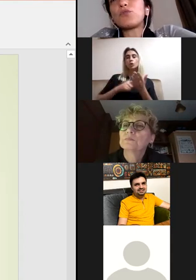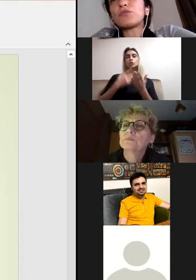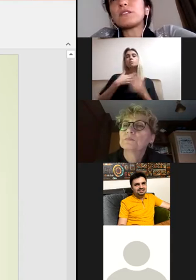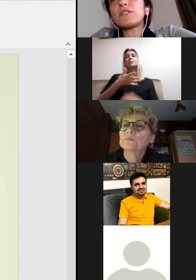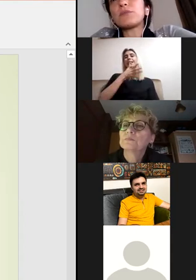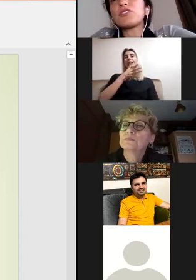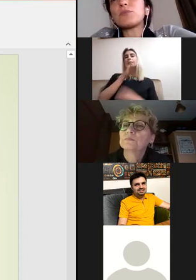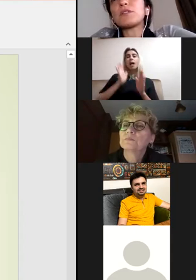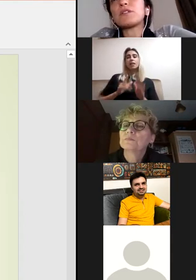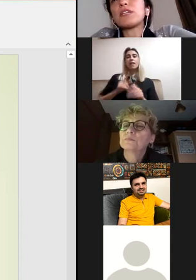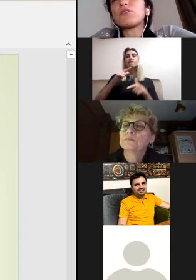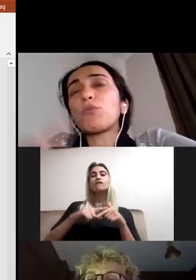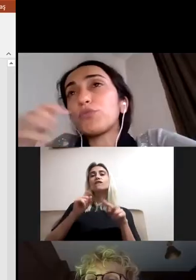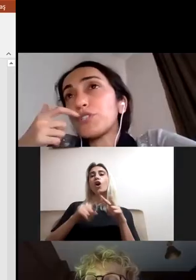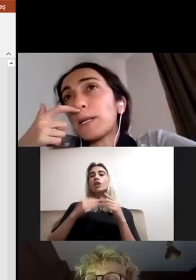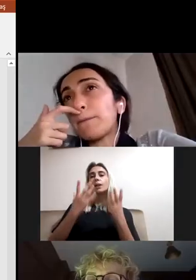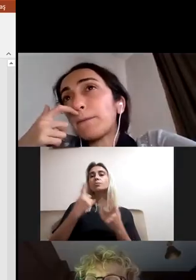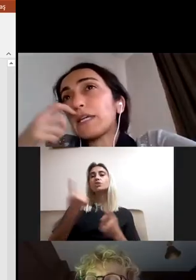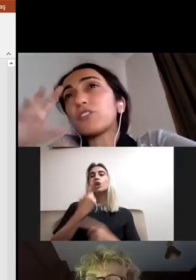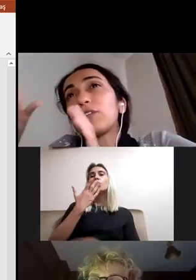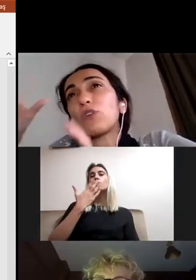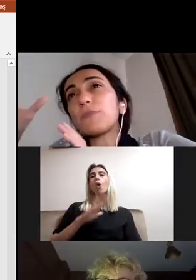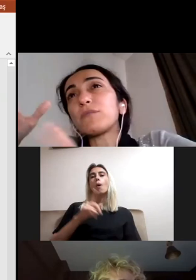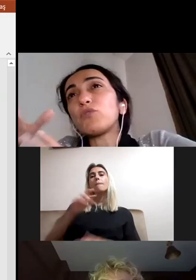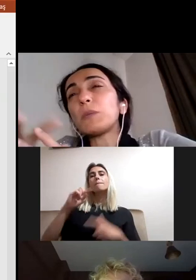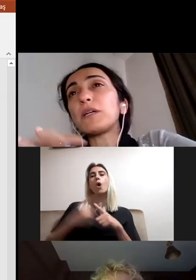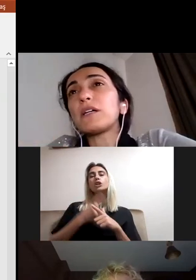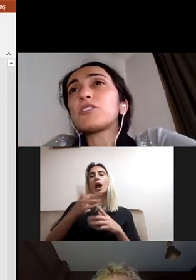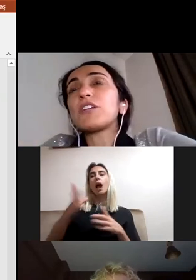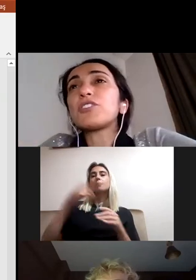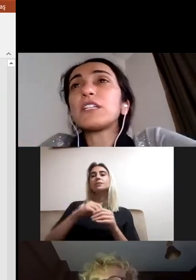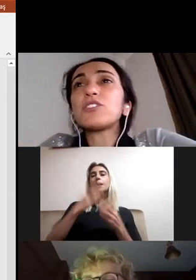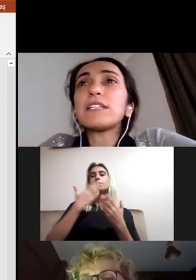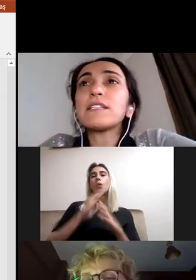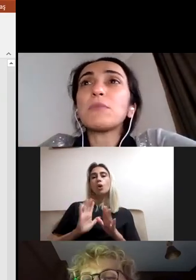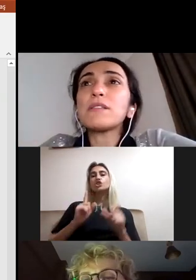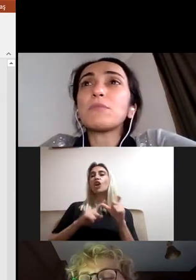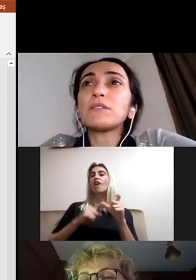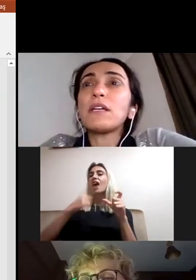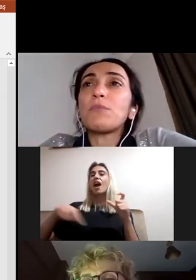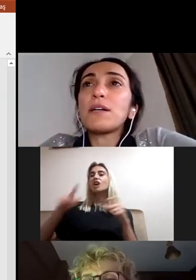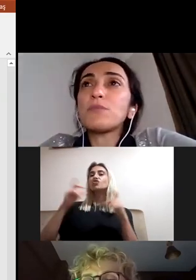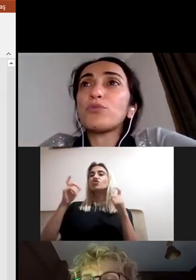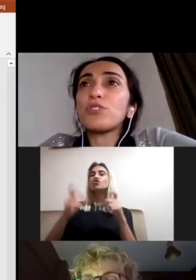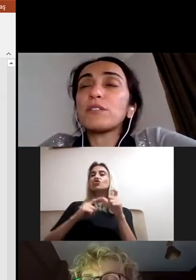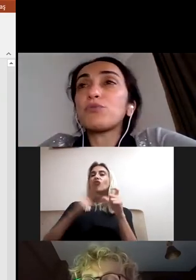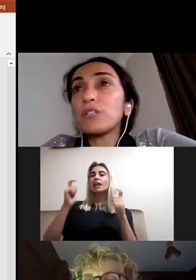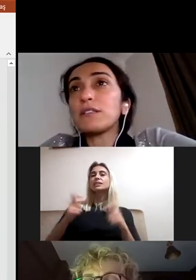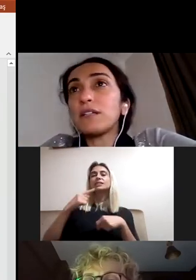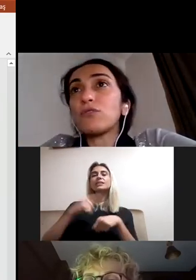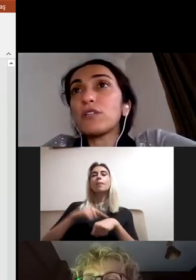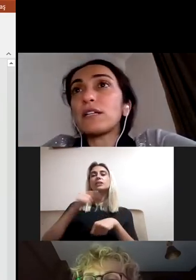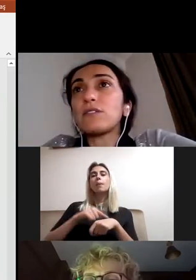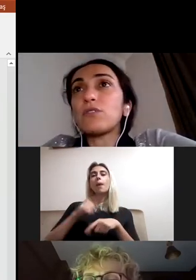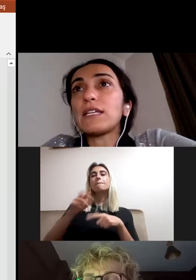kadarıyla fonları verebilecek bir şey yok. Proje şey yok, kapsamı yok ama çevre şehirciliğin zaman zaman bazı projeleri bu